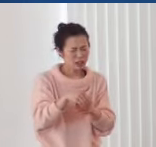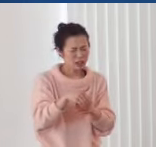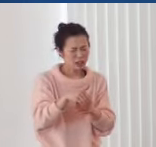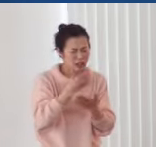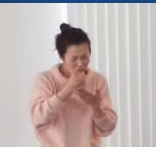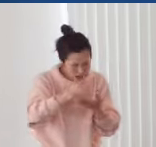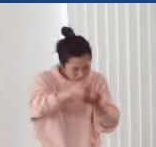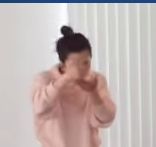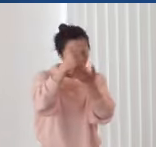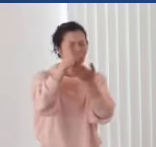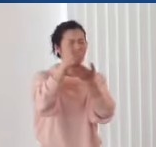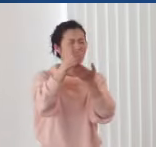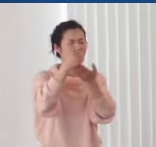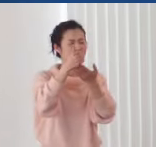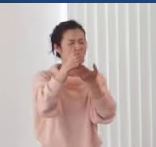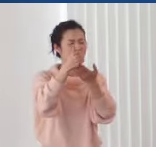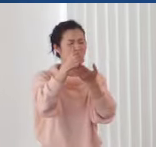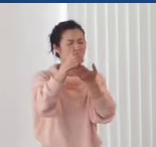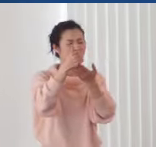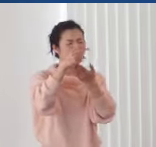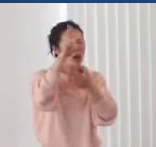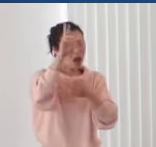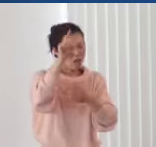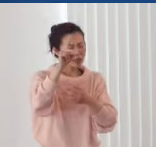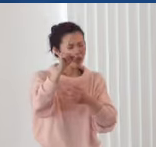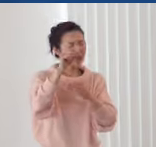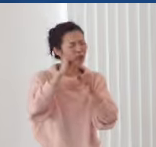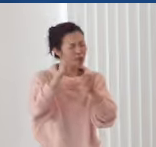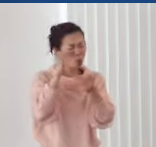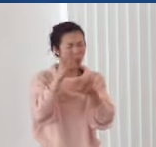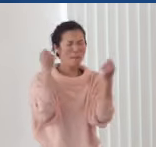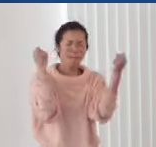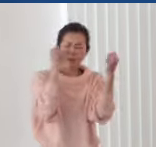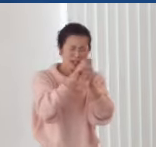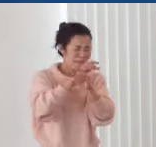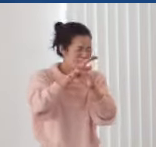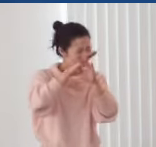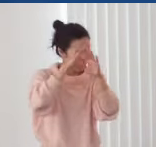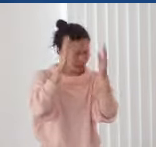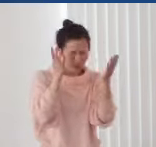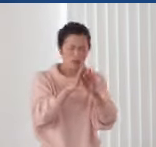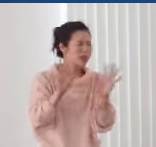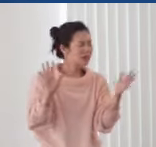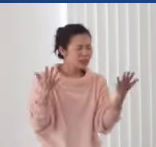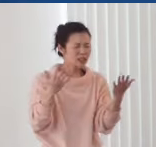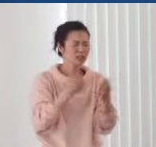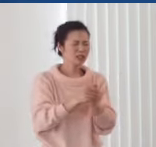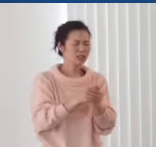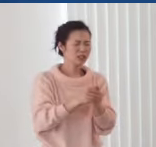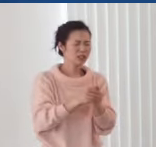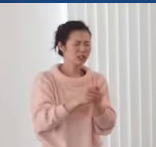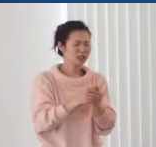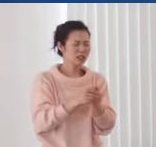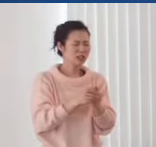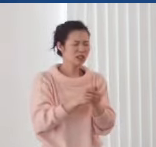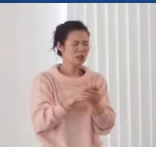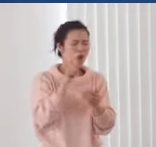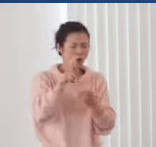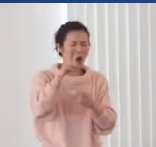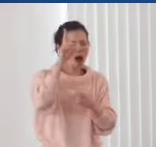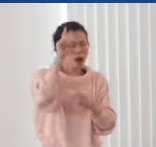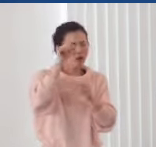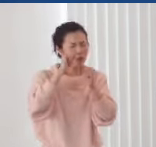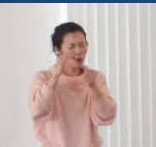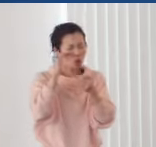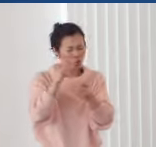は間違いがありません。私たちはその技に足すことも引くこともできないものに